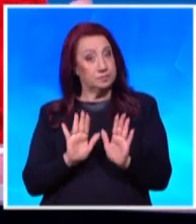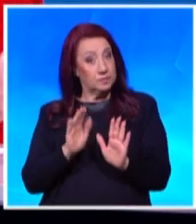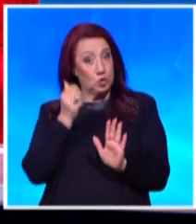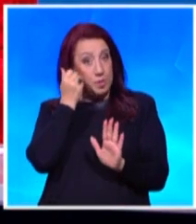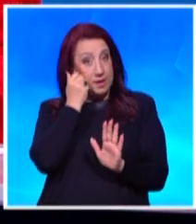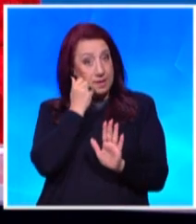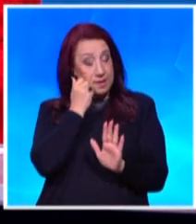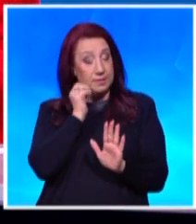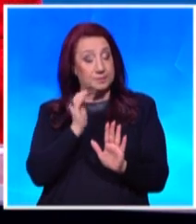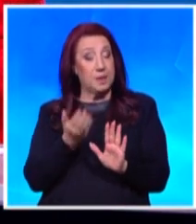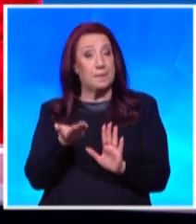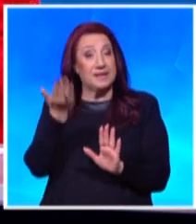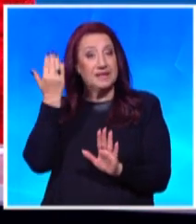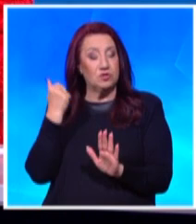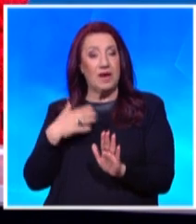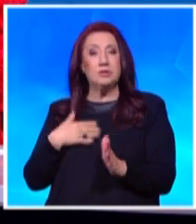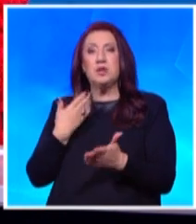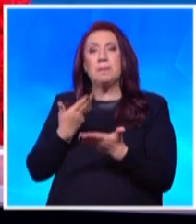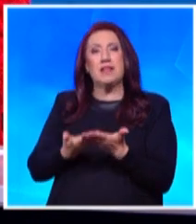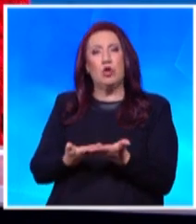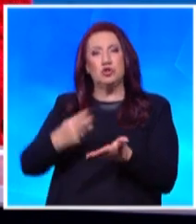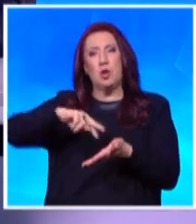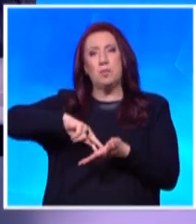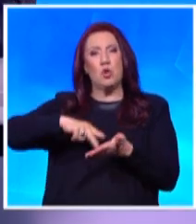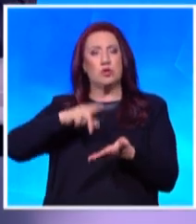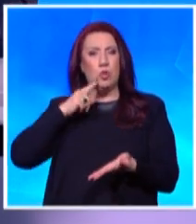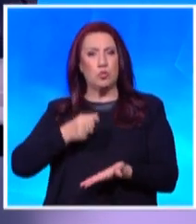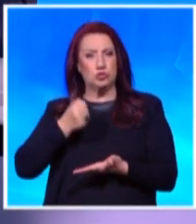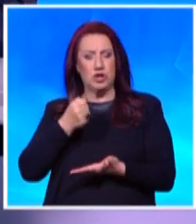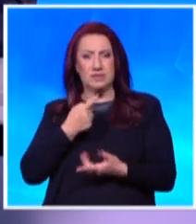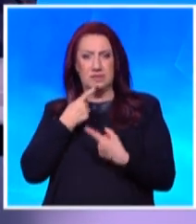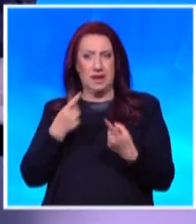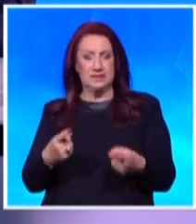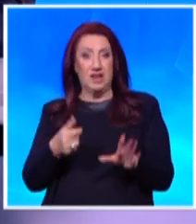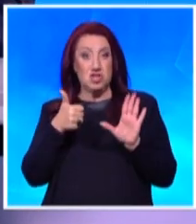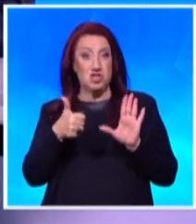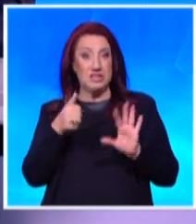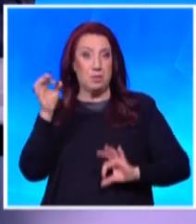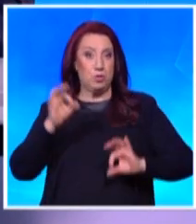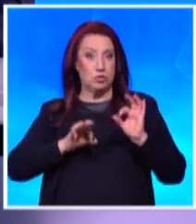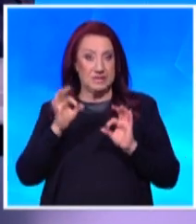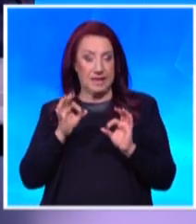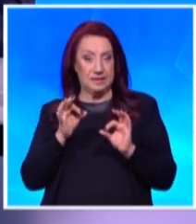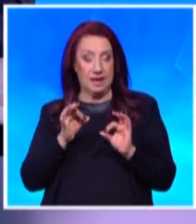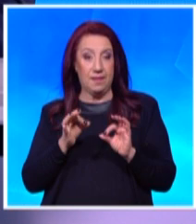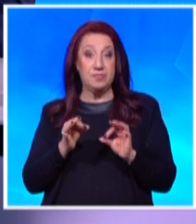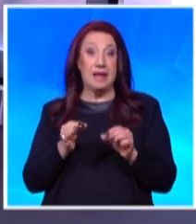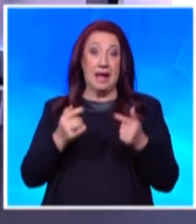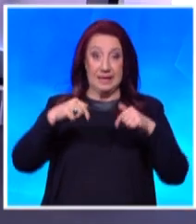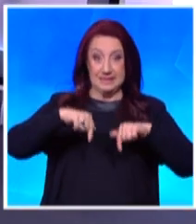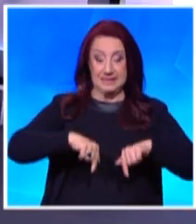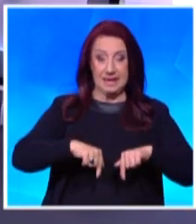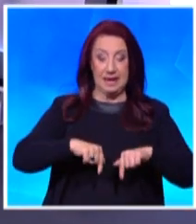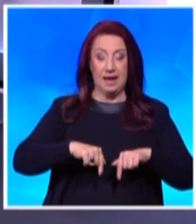тази цифра беше 6. Имаме в момента база за сравнение. Едните предлагат 6%, сега имаме идея